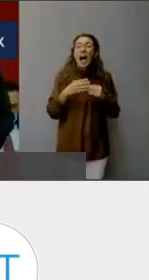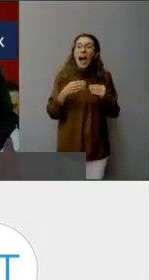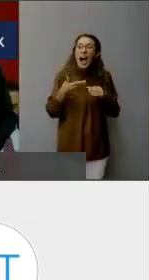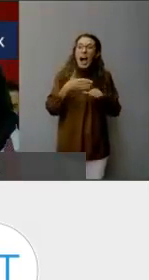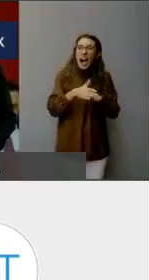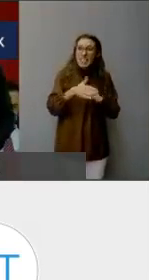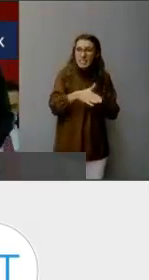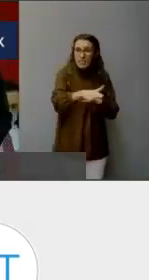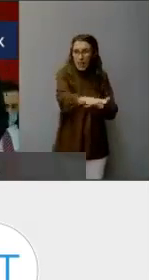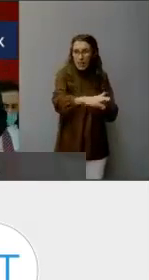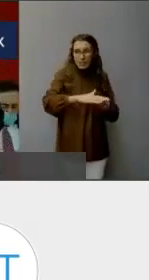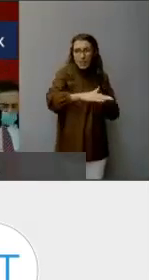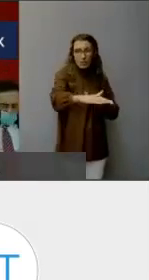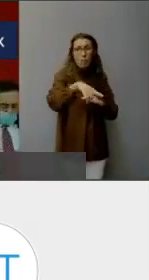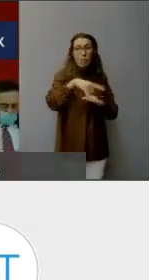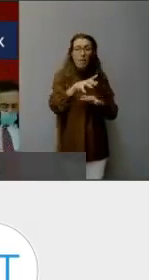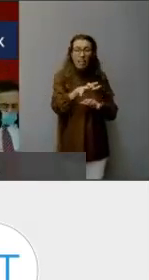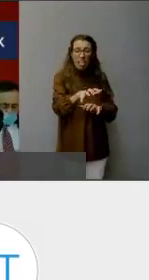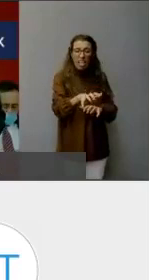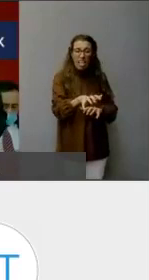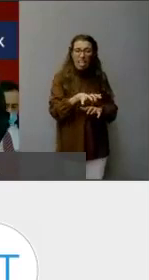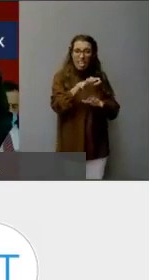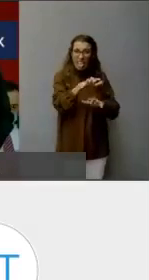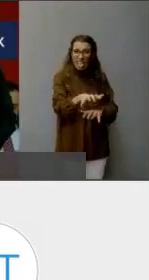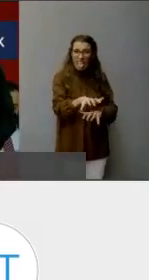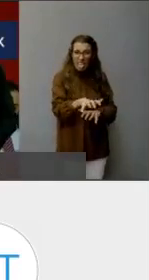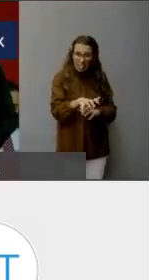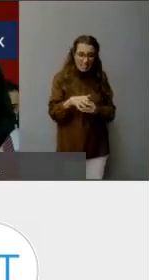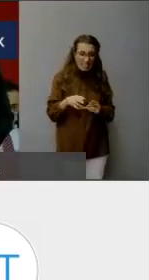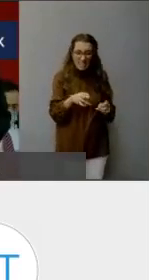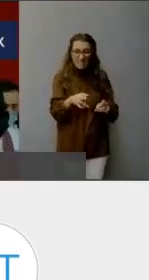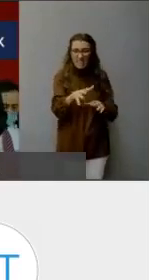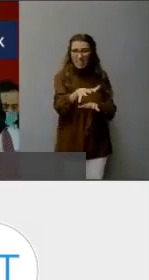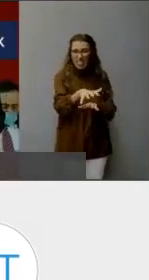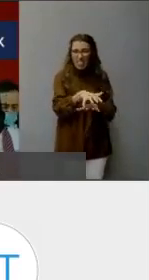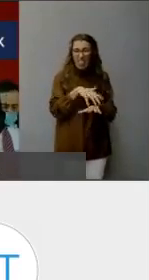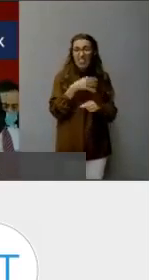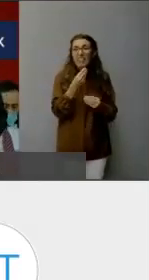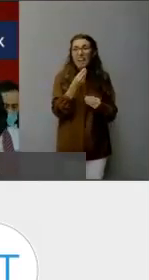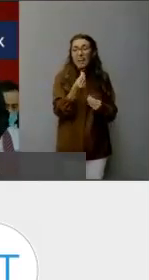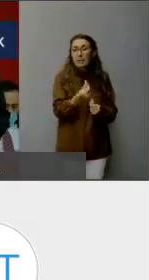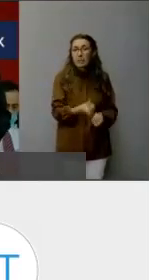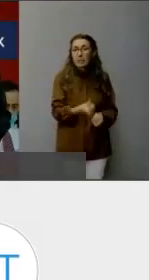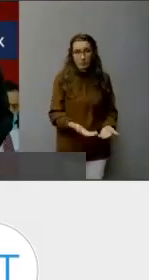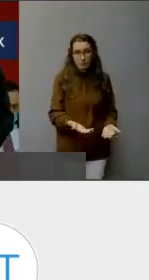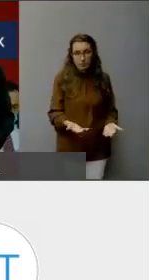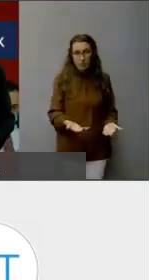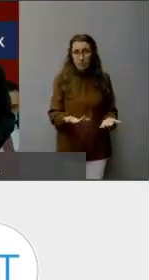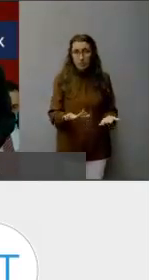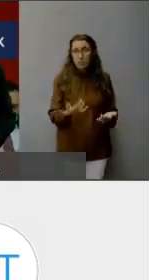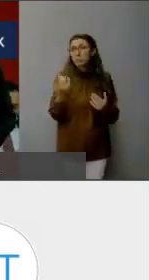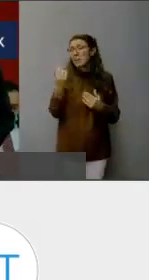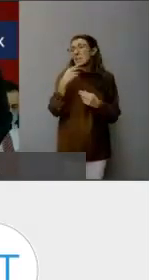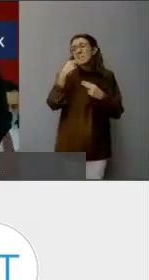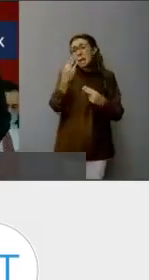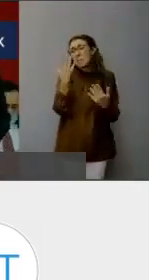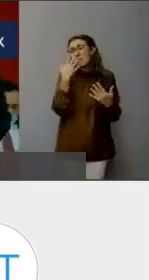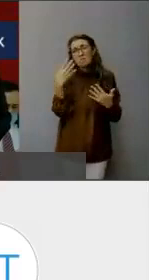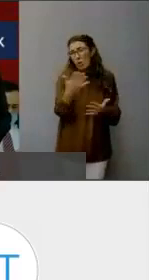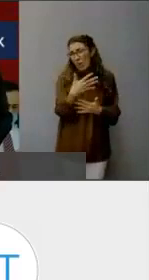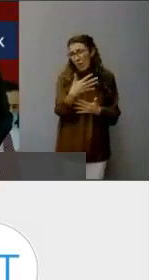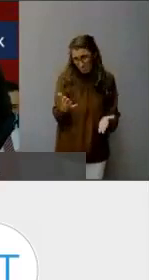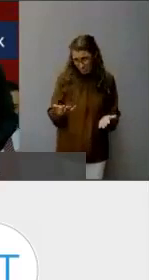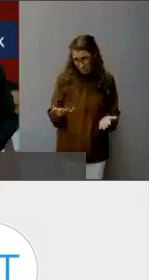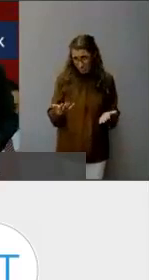rodano completamente sparisce sentire sparisce la terra quindi che bisogno di un'opera chiamate la cementificazione asfaltatura